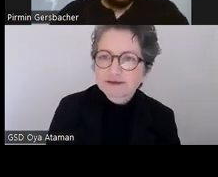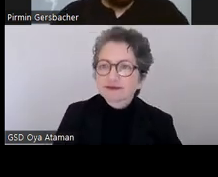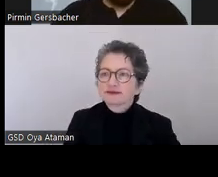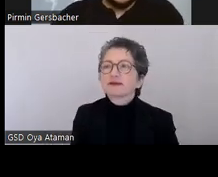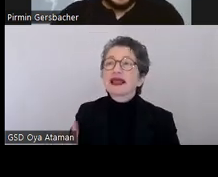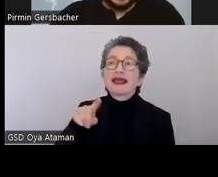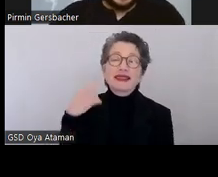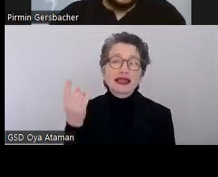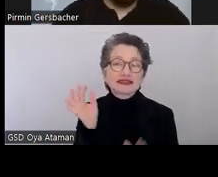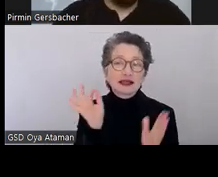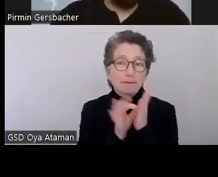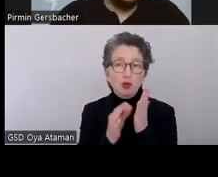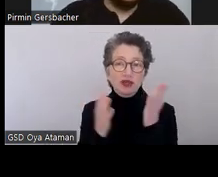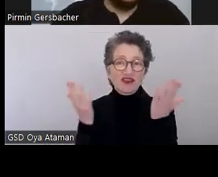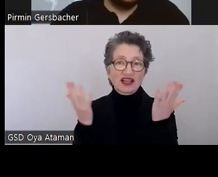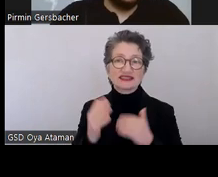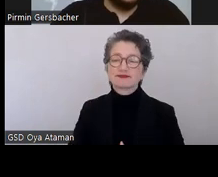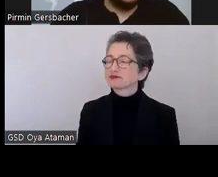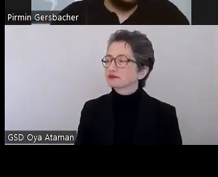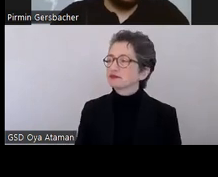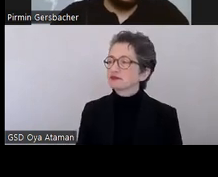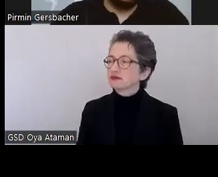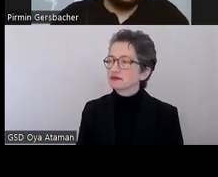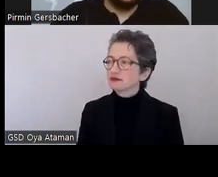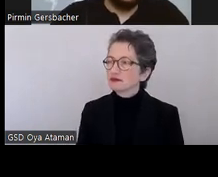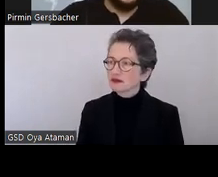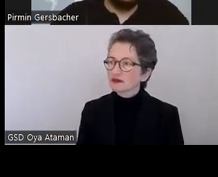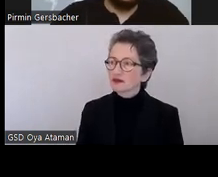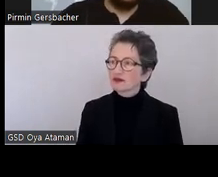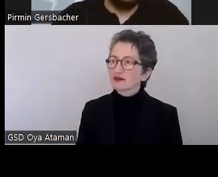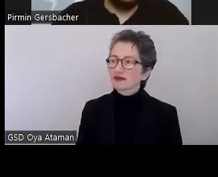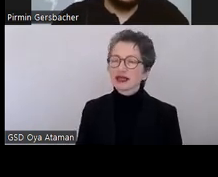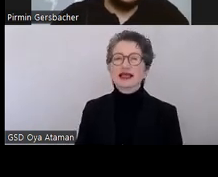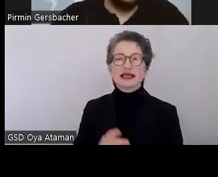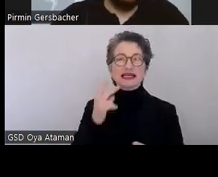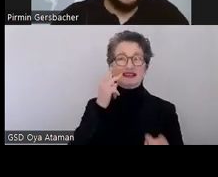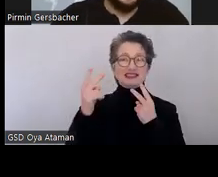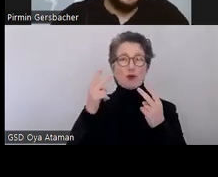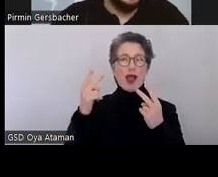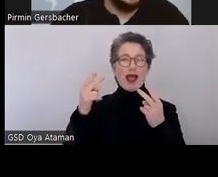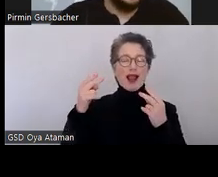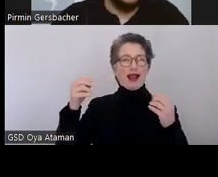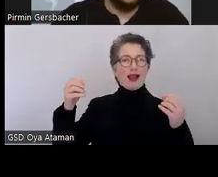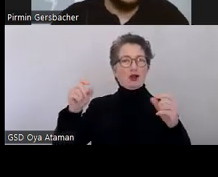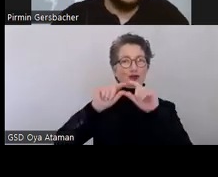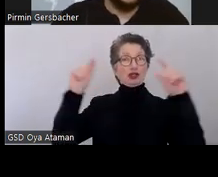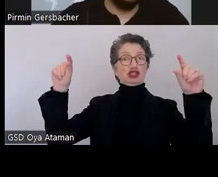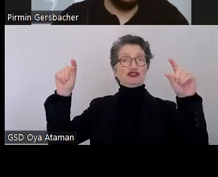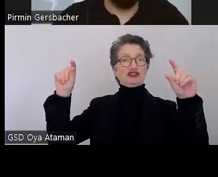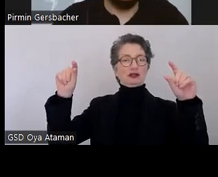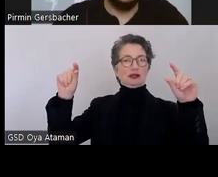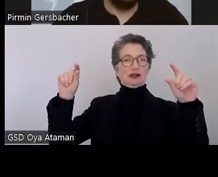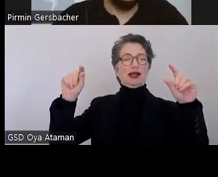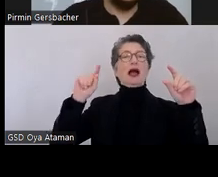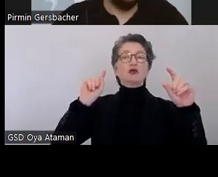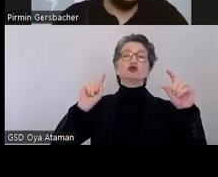Der nächste Punkt ist, dass Überschriften, die visuell nach Überschriften aussehen, vom Sinn her welche sind, und